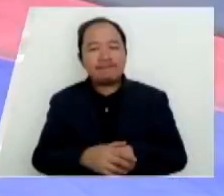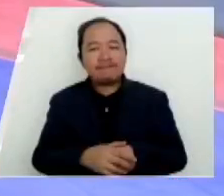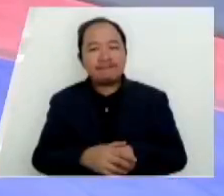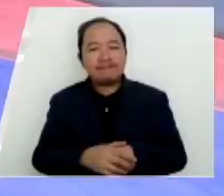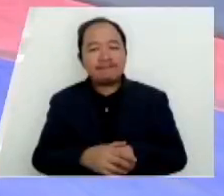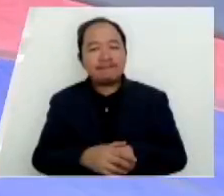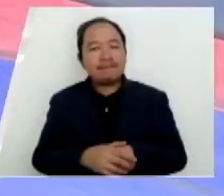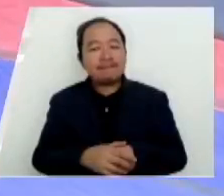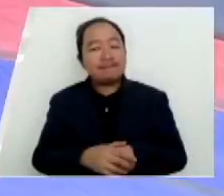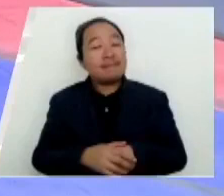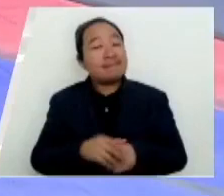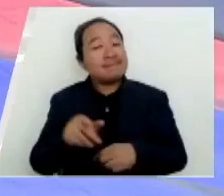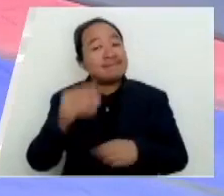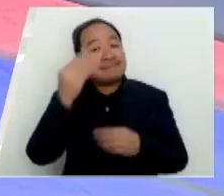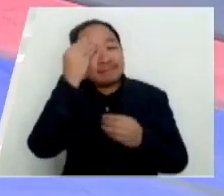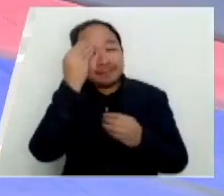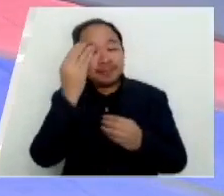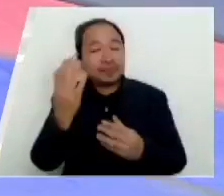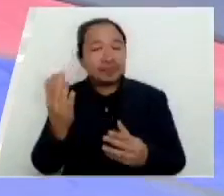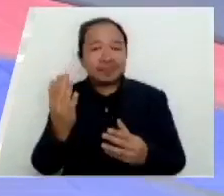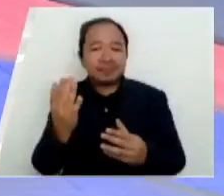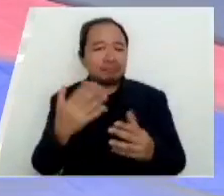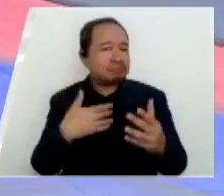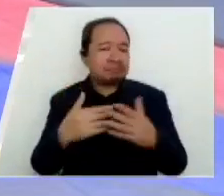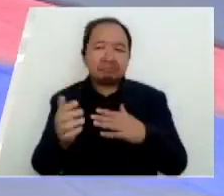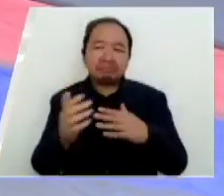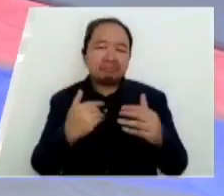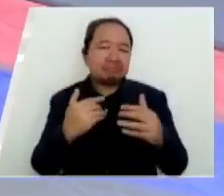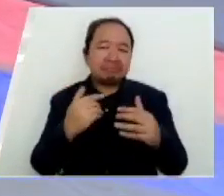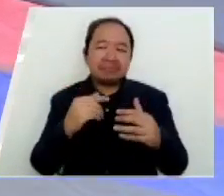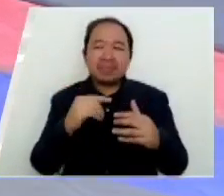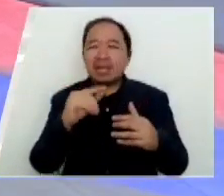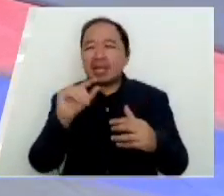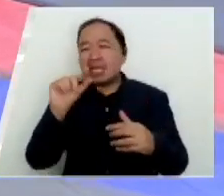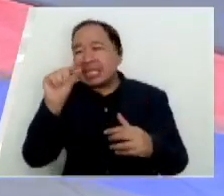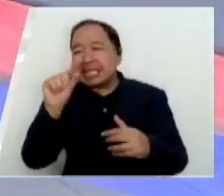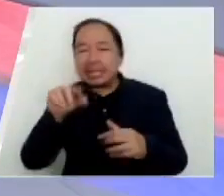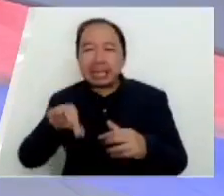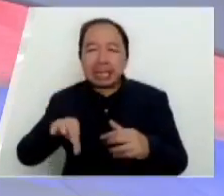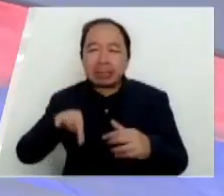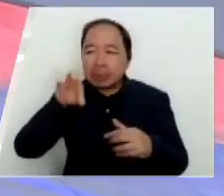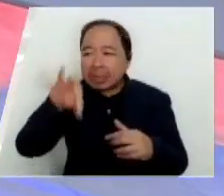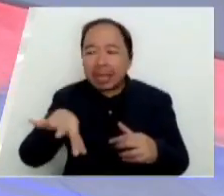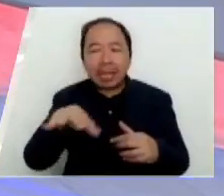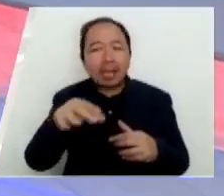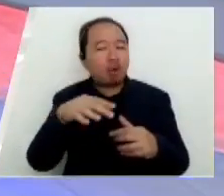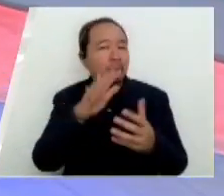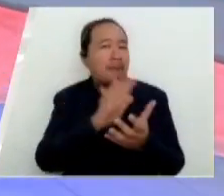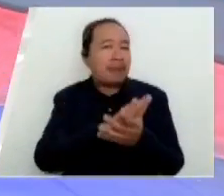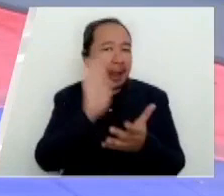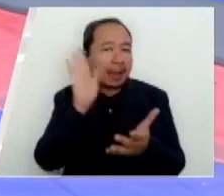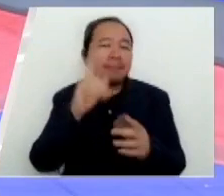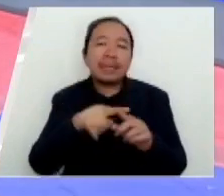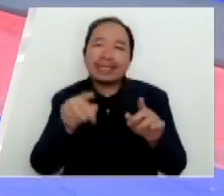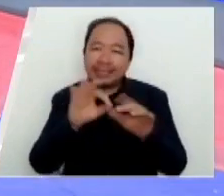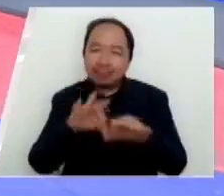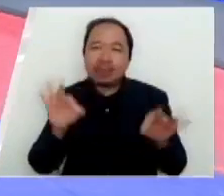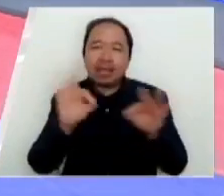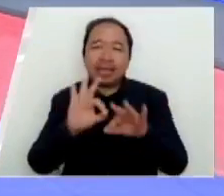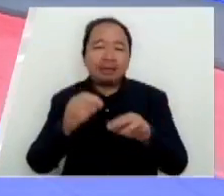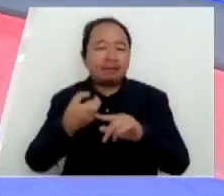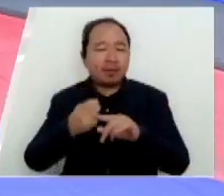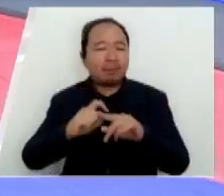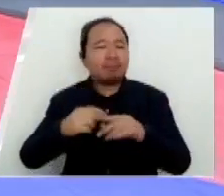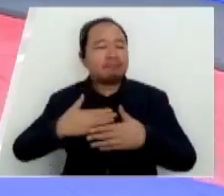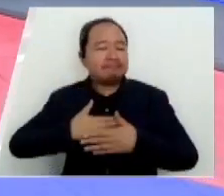Mga kapuso, wala pong maliit o malaking halaga pagdating sa pagtulong, lalo na kung ito'y mula po sa puso. Gaya ng dalawang bayaning